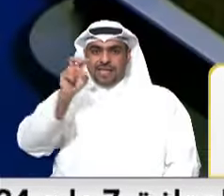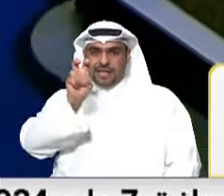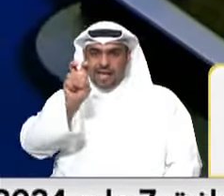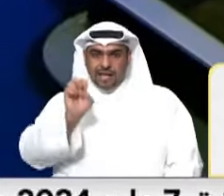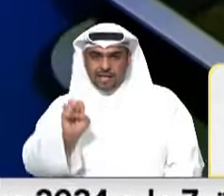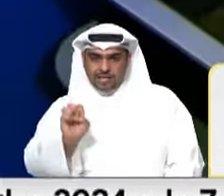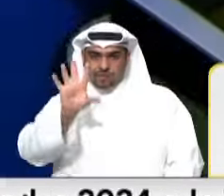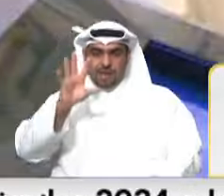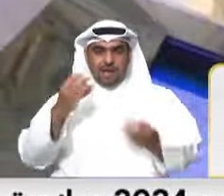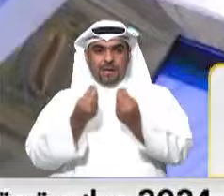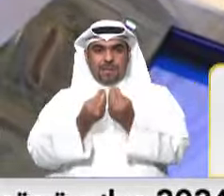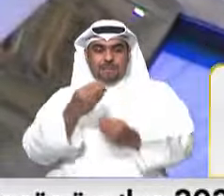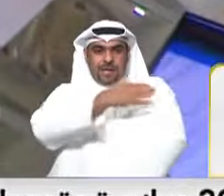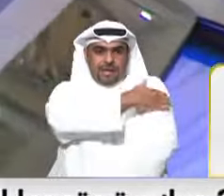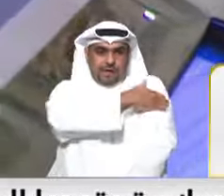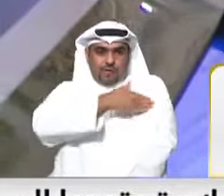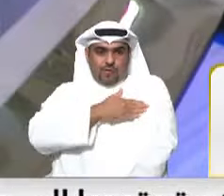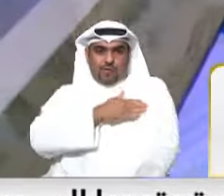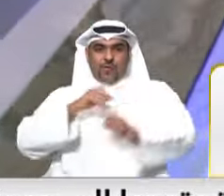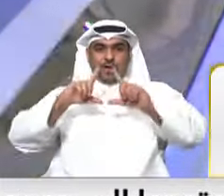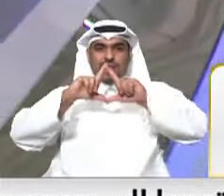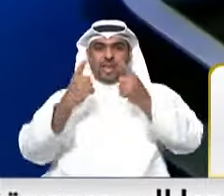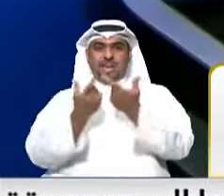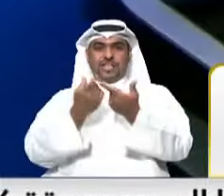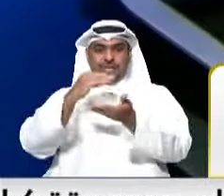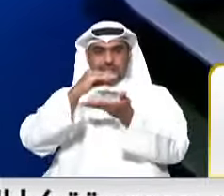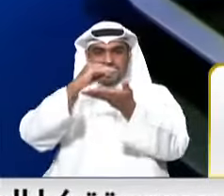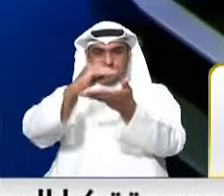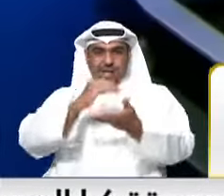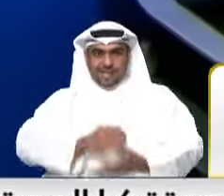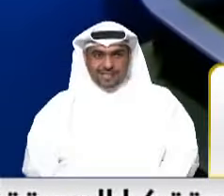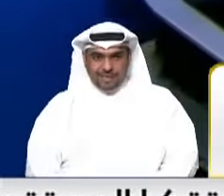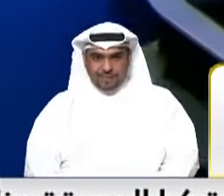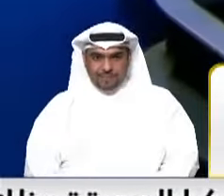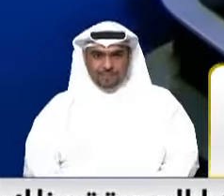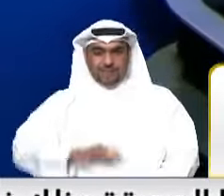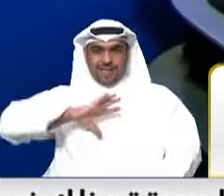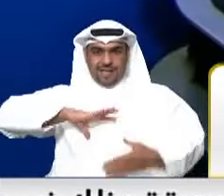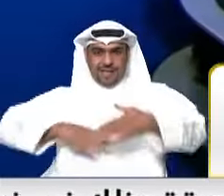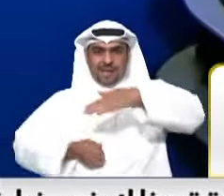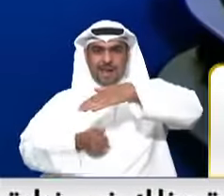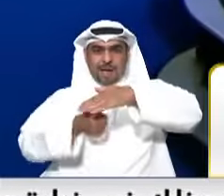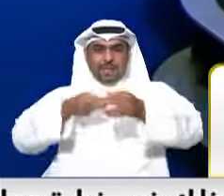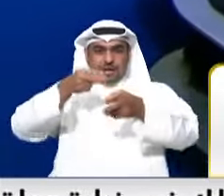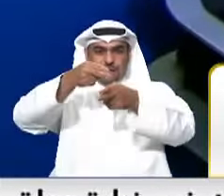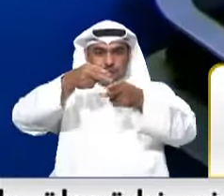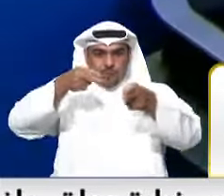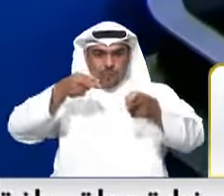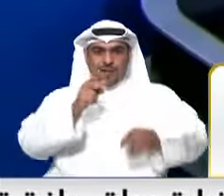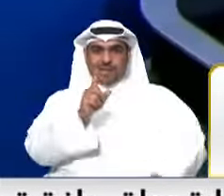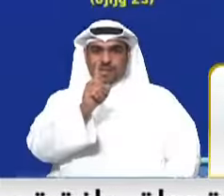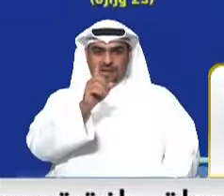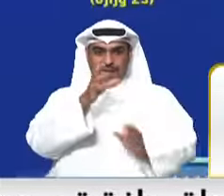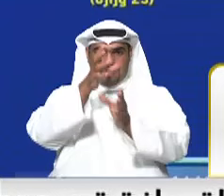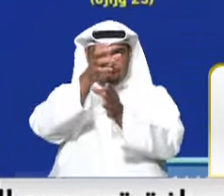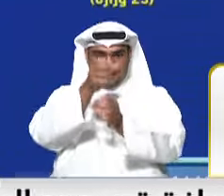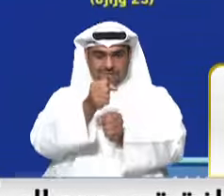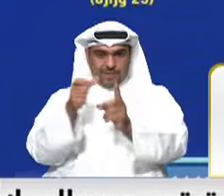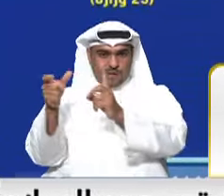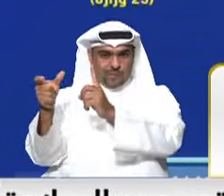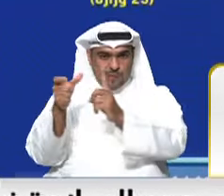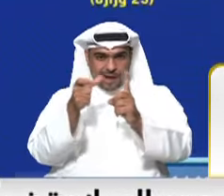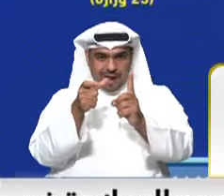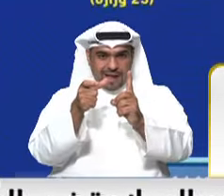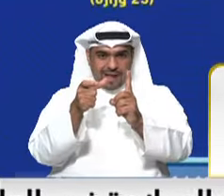اللجنة المنظمة العليا. وتفضل حضرة صاحب السمو أمير البلاد حفظه الله ورعاه بتدشين النسخة